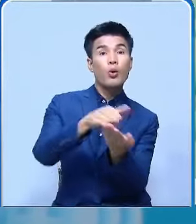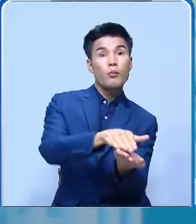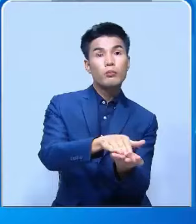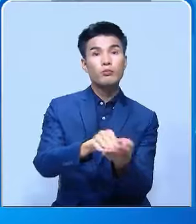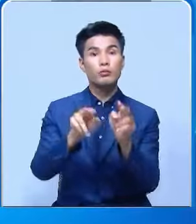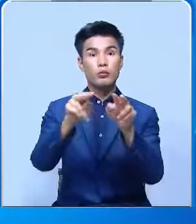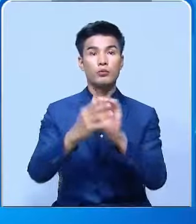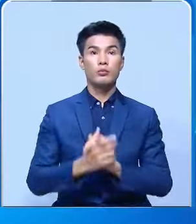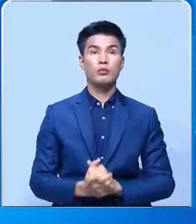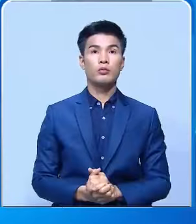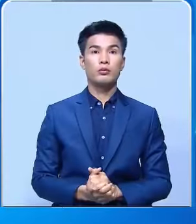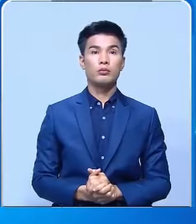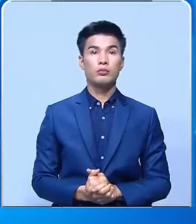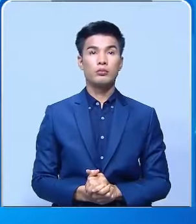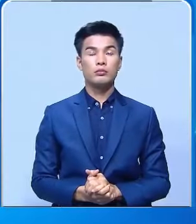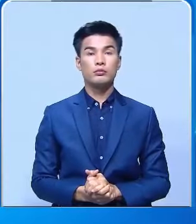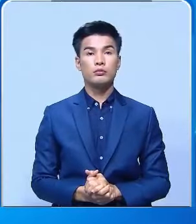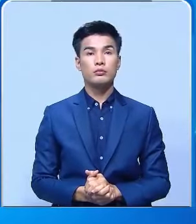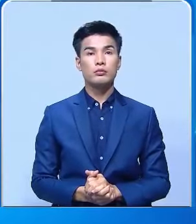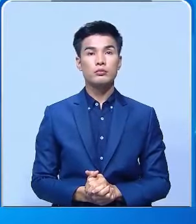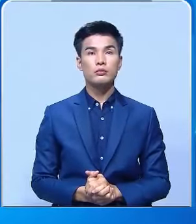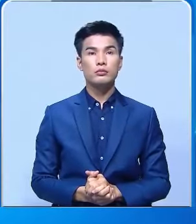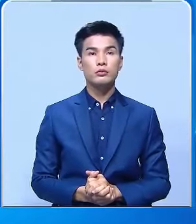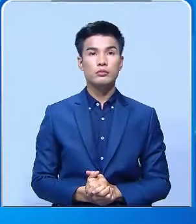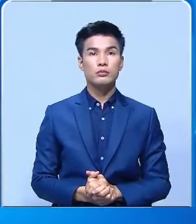ค่ะ โอ้หักเลย